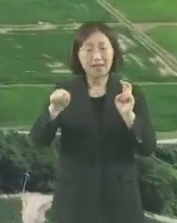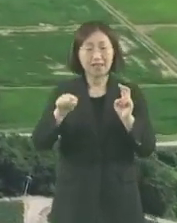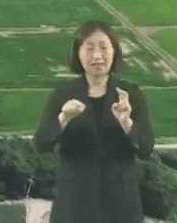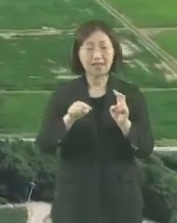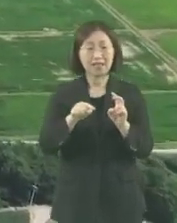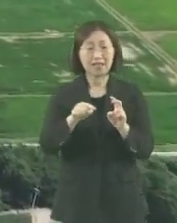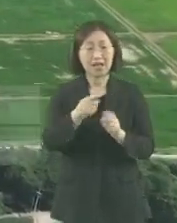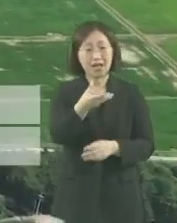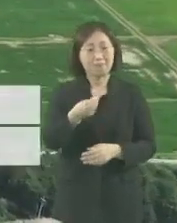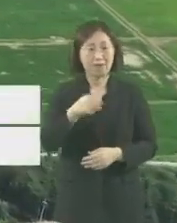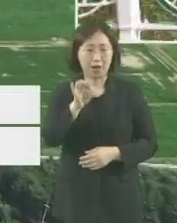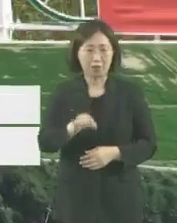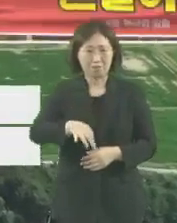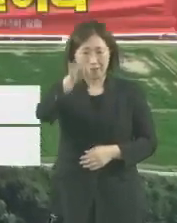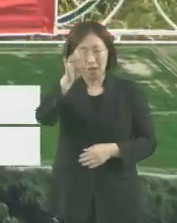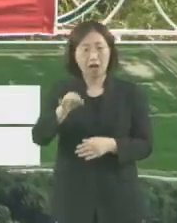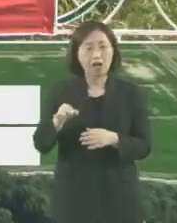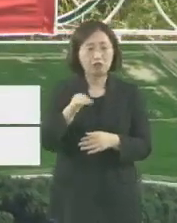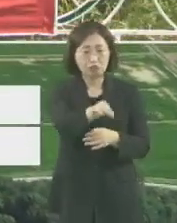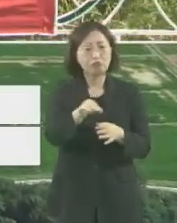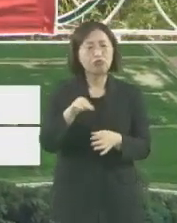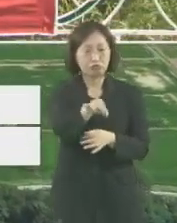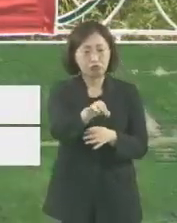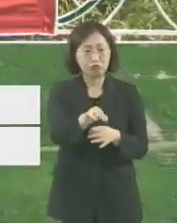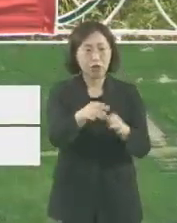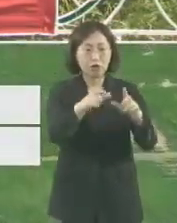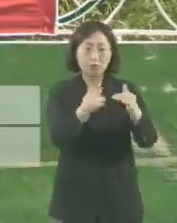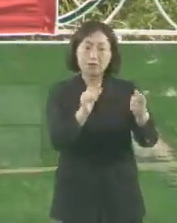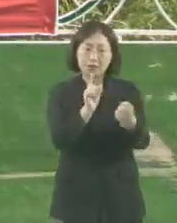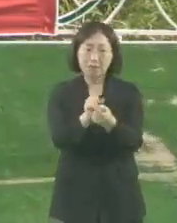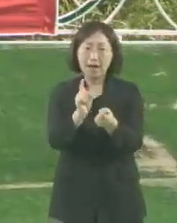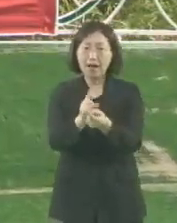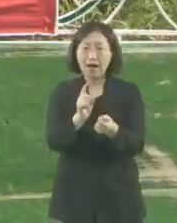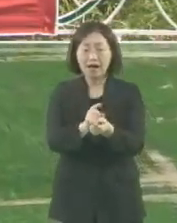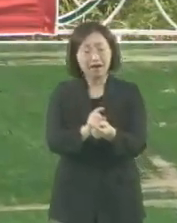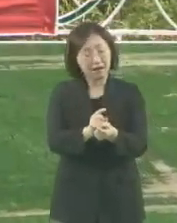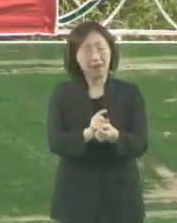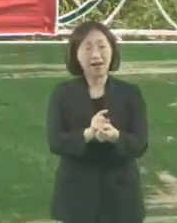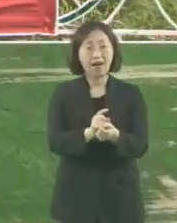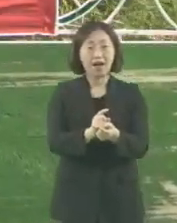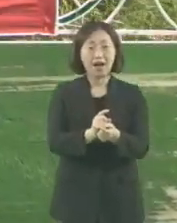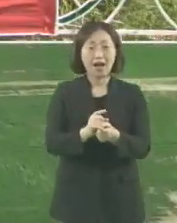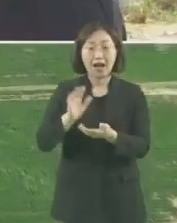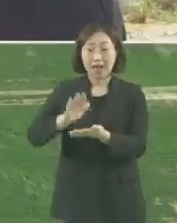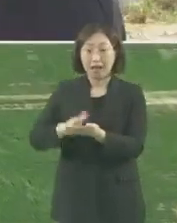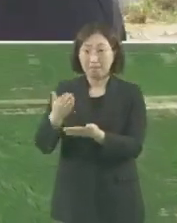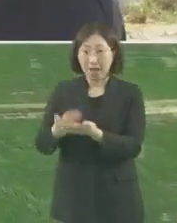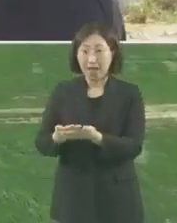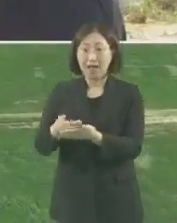등을 제시하며 주민들과 물밑 접촉에 나선 걸로 전해진 가운데 개발과 보존을